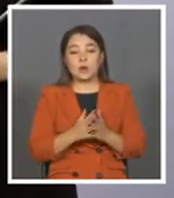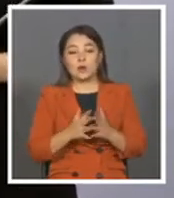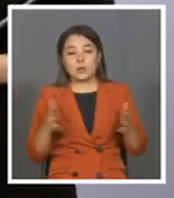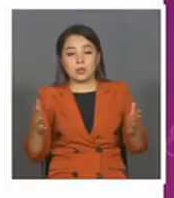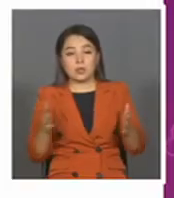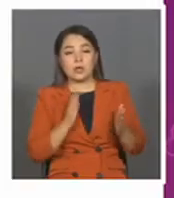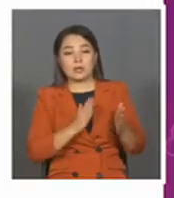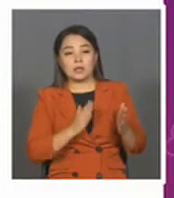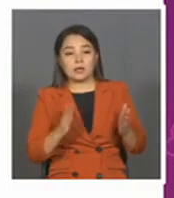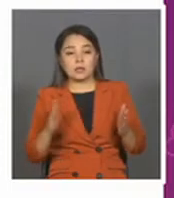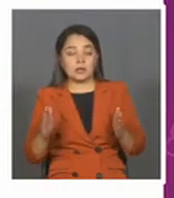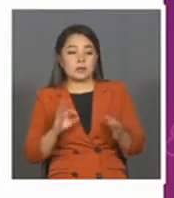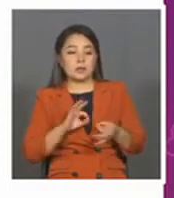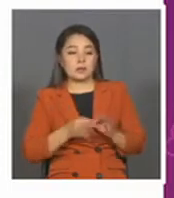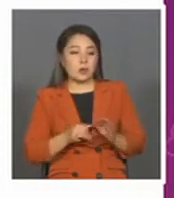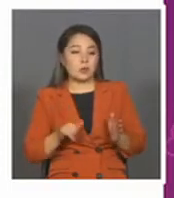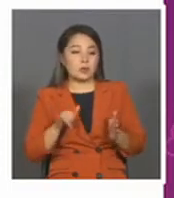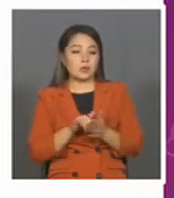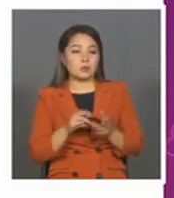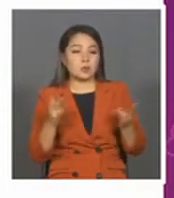орналастыру керек.